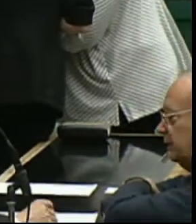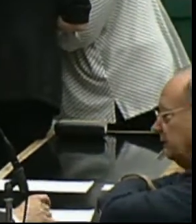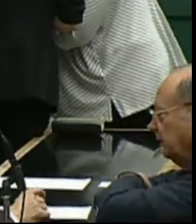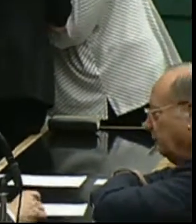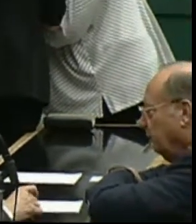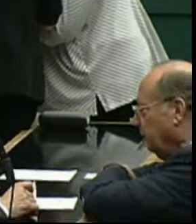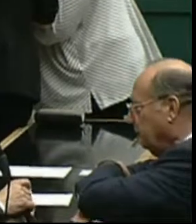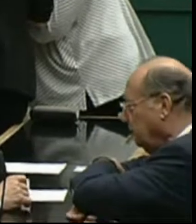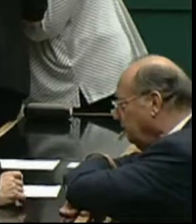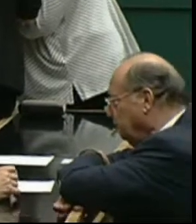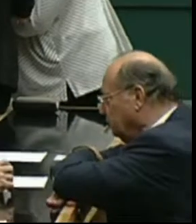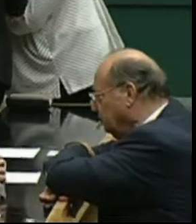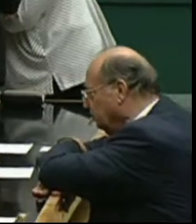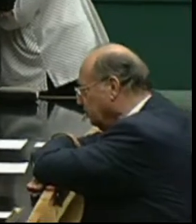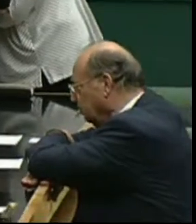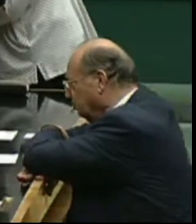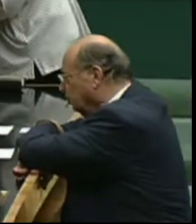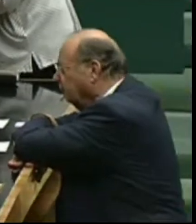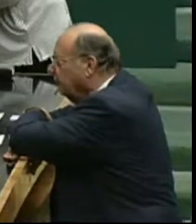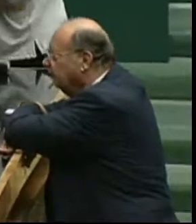klar dargelegt bzw. diese